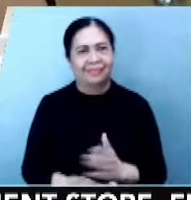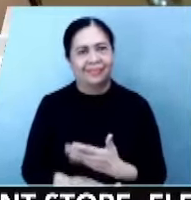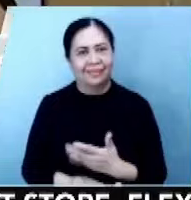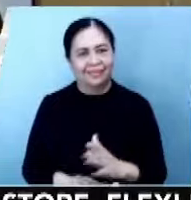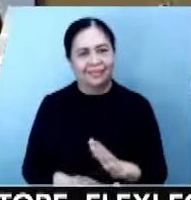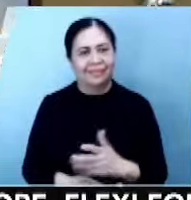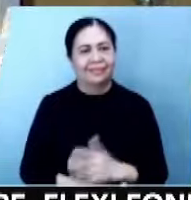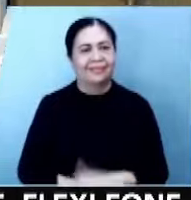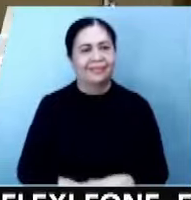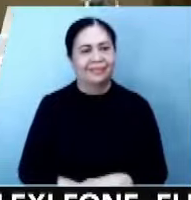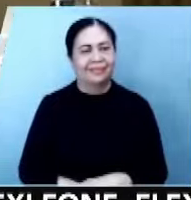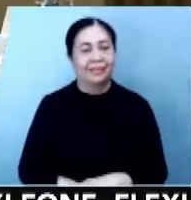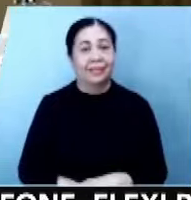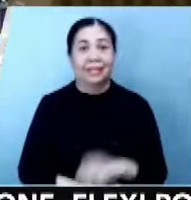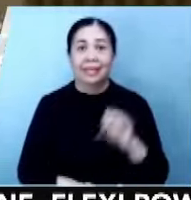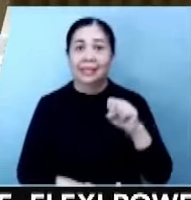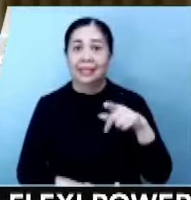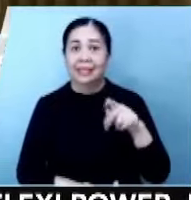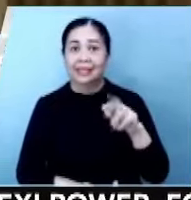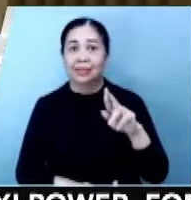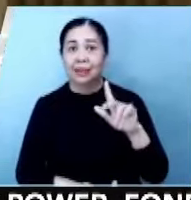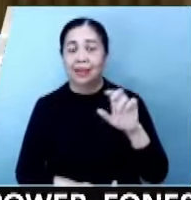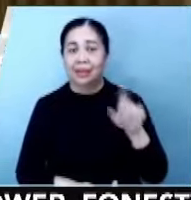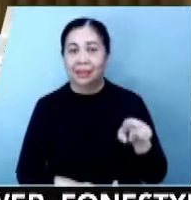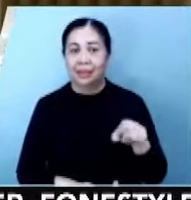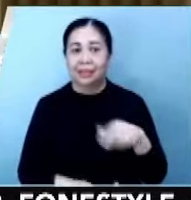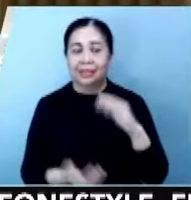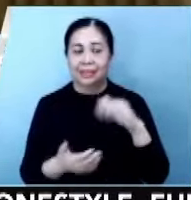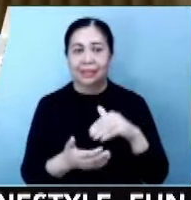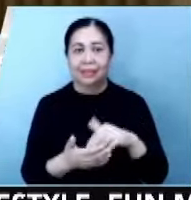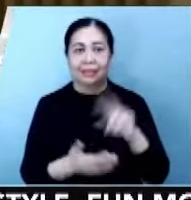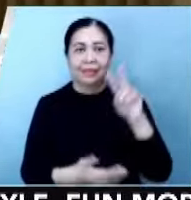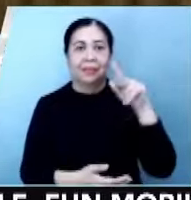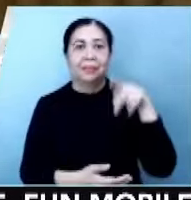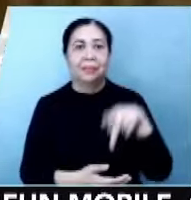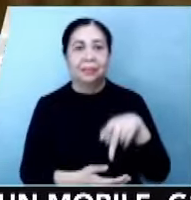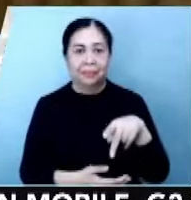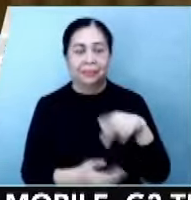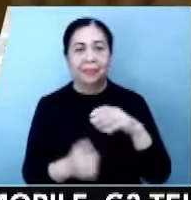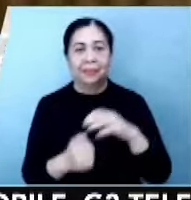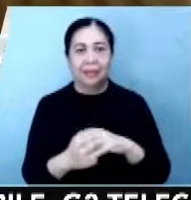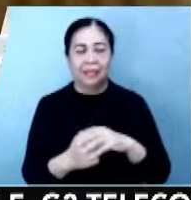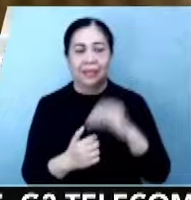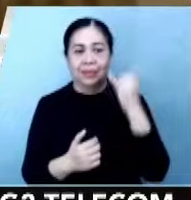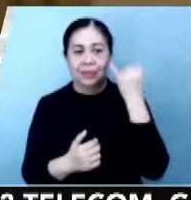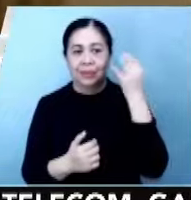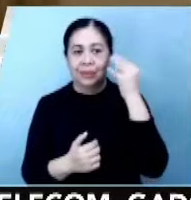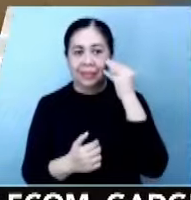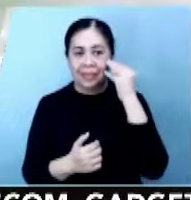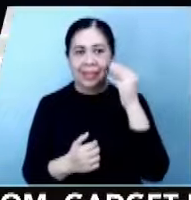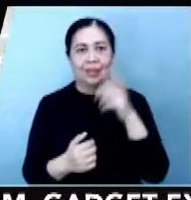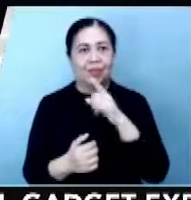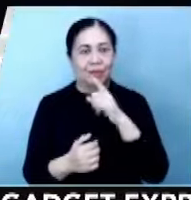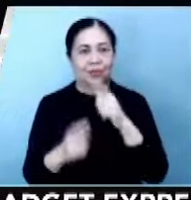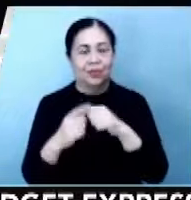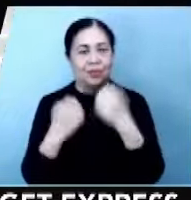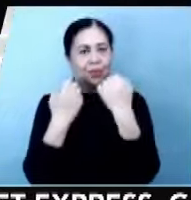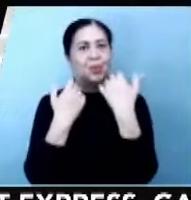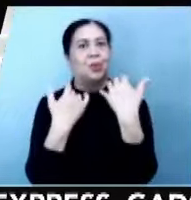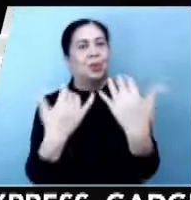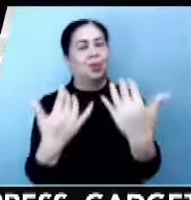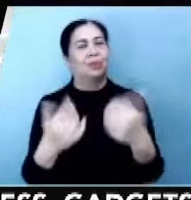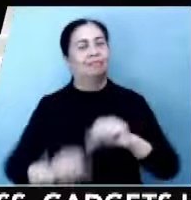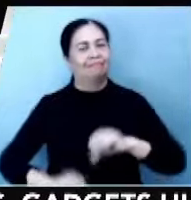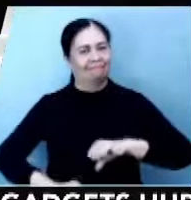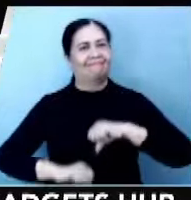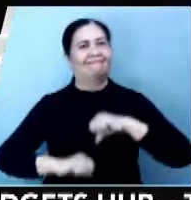Si Sparkle GMA Artist Center Vice President Joy Romina Marcelo na nasa audience. Proud na proud